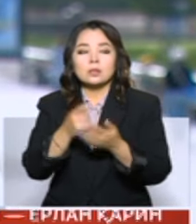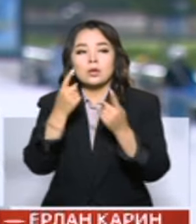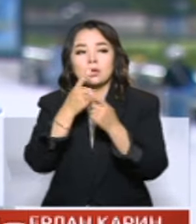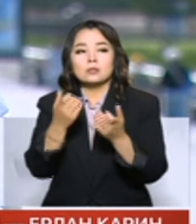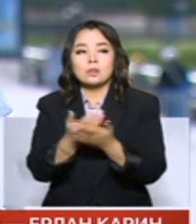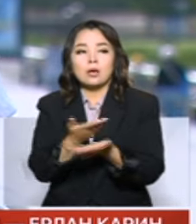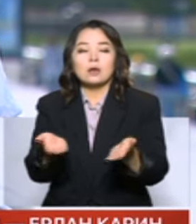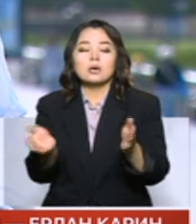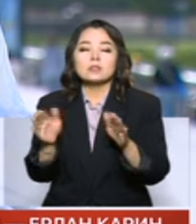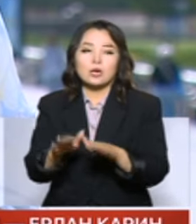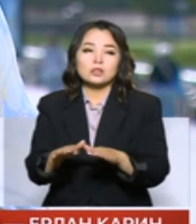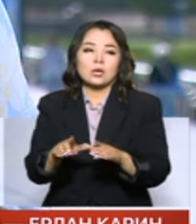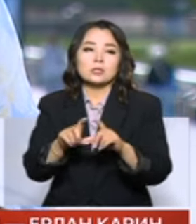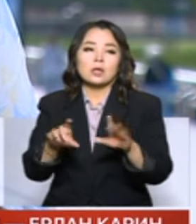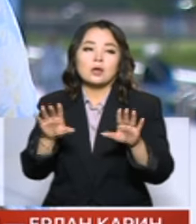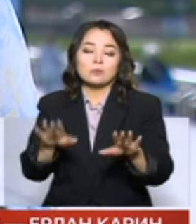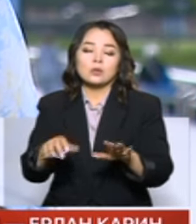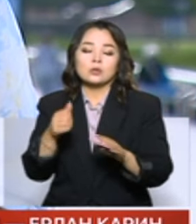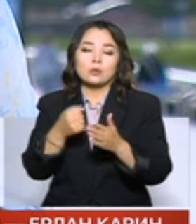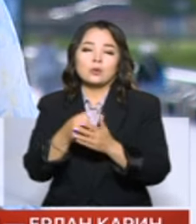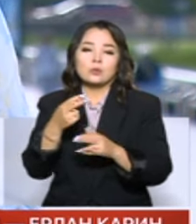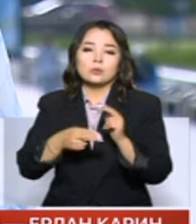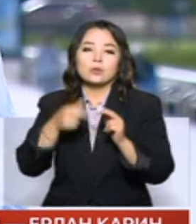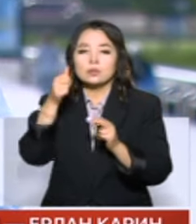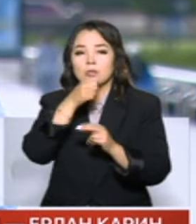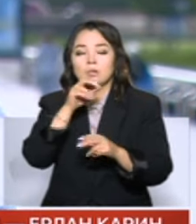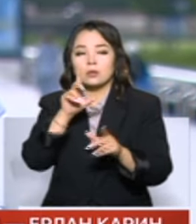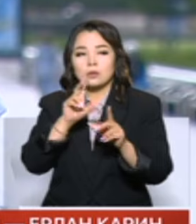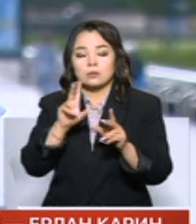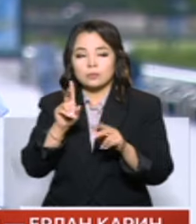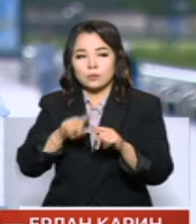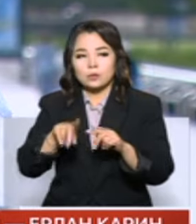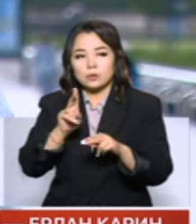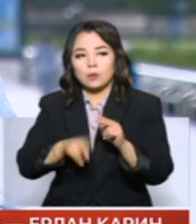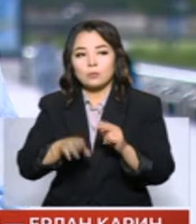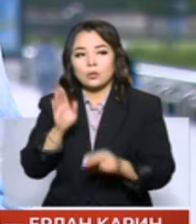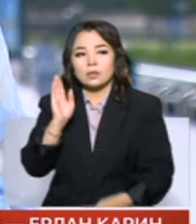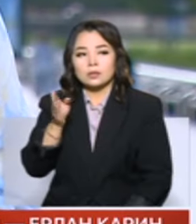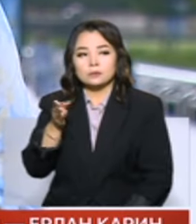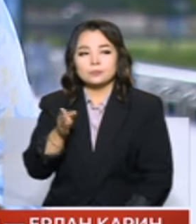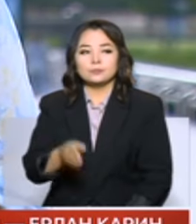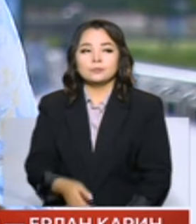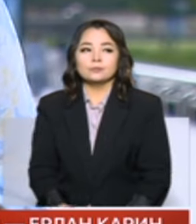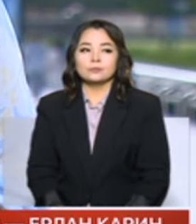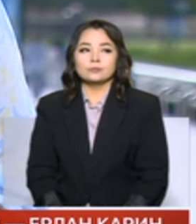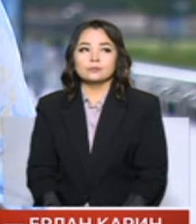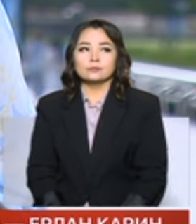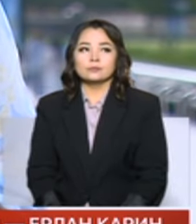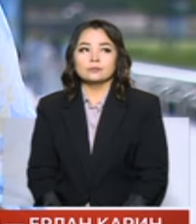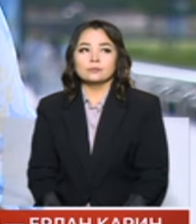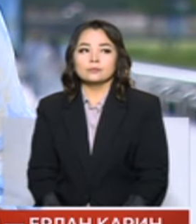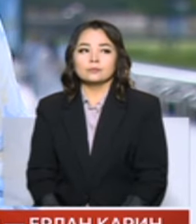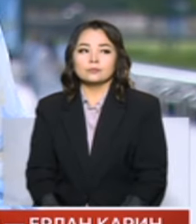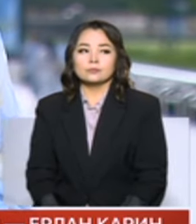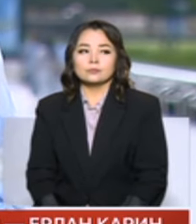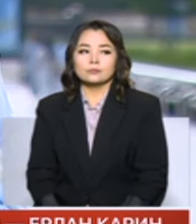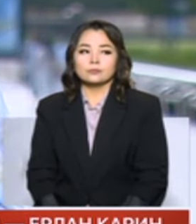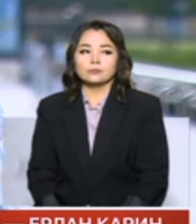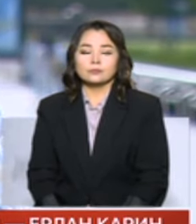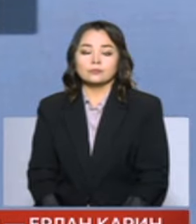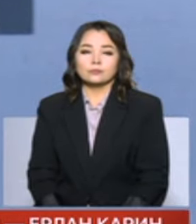ақпарынша қалған нысандардың шаруасы жыл соңына дейін бітеді. Динара Жарқынбек, Олжас Берікбаев, Қазақстан ұлттық телеарнасы.